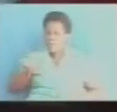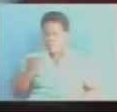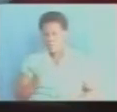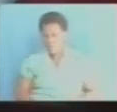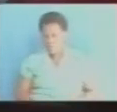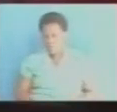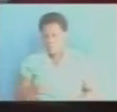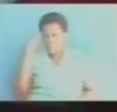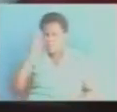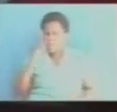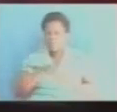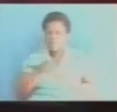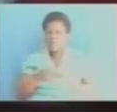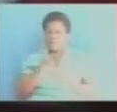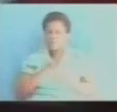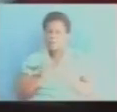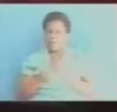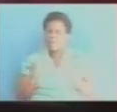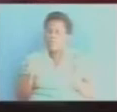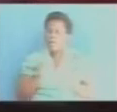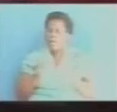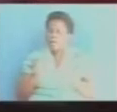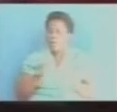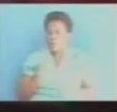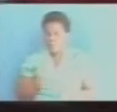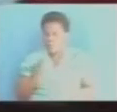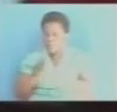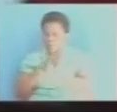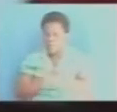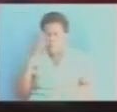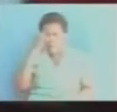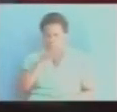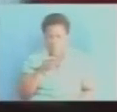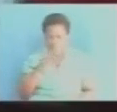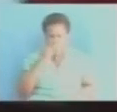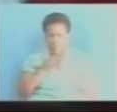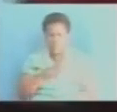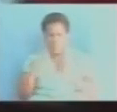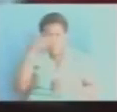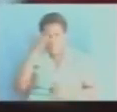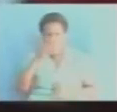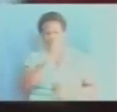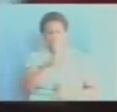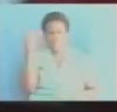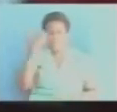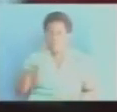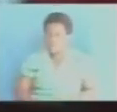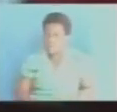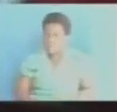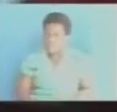kabla ya kufia ujenzi Wa ujenzi Wa vyuo vya veta katika wilaya mbalimbali kwa umu Wa mji Wa Lindi K